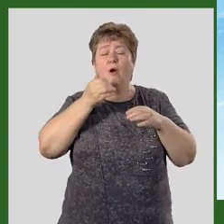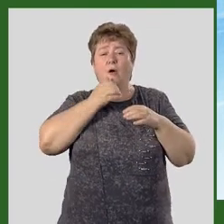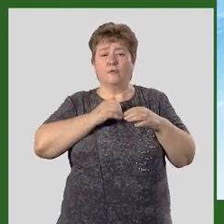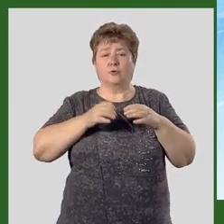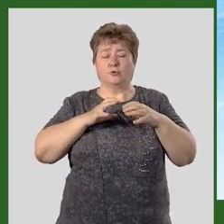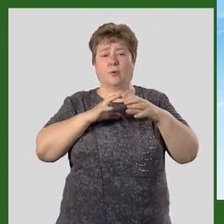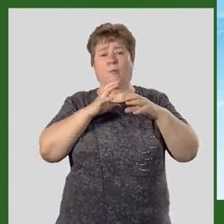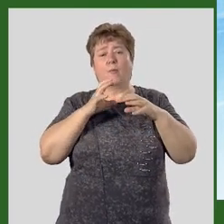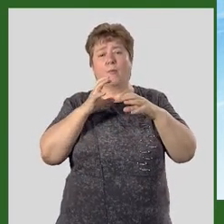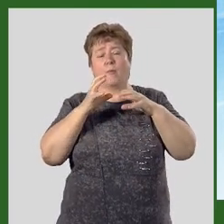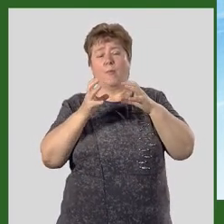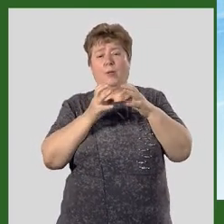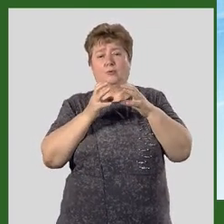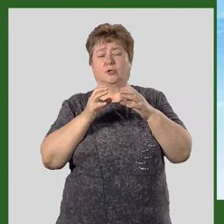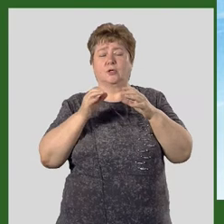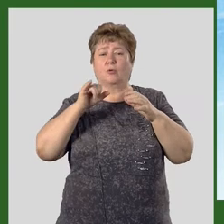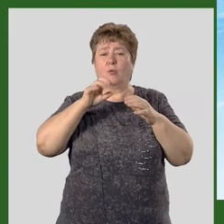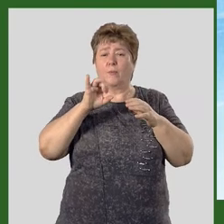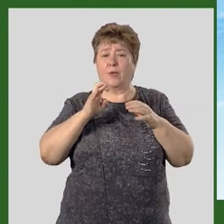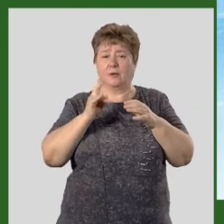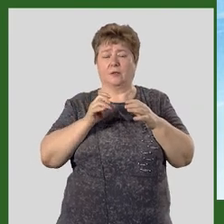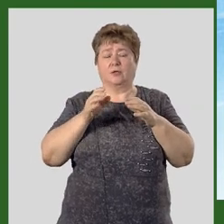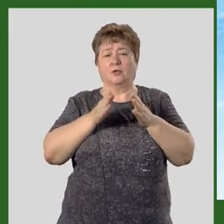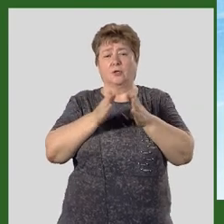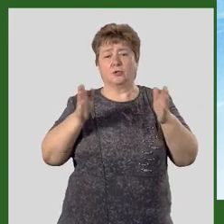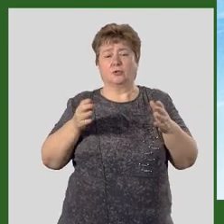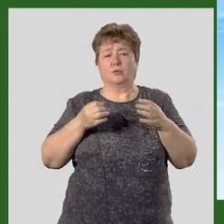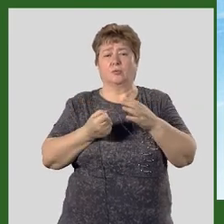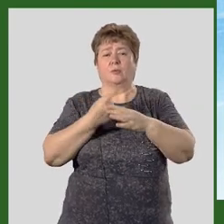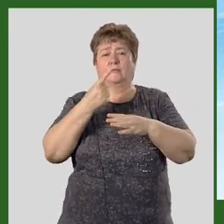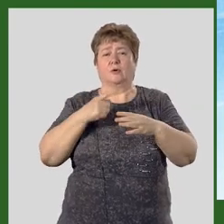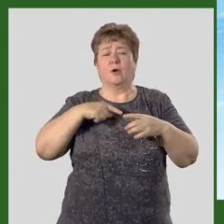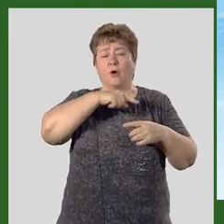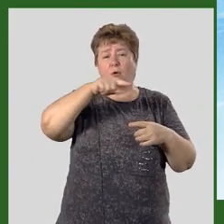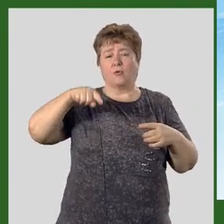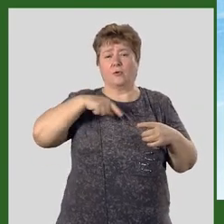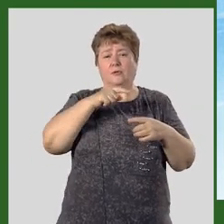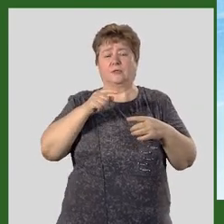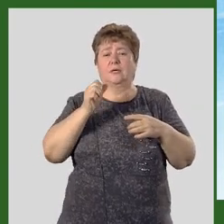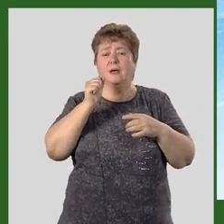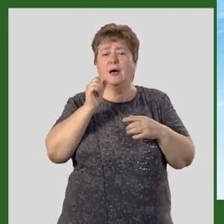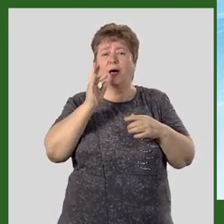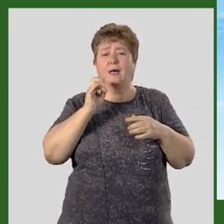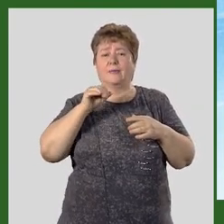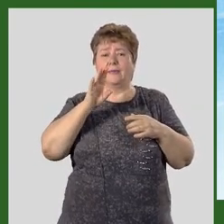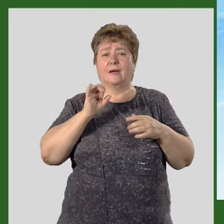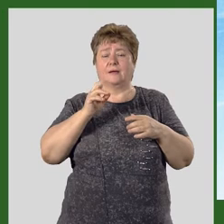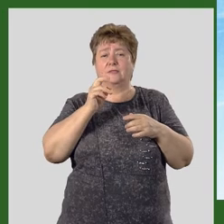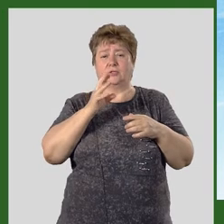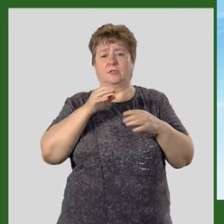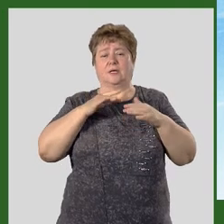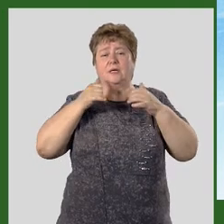южном полушарии в умеренных широтах образуется круговое антарктическое